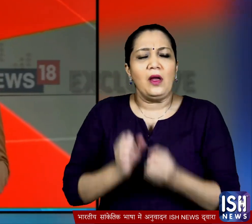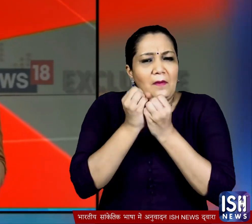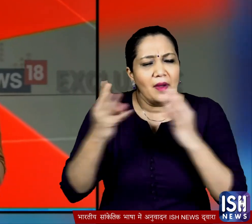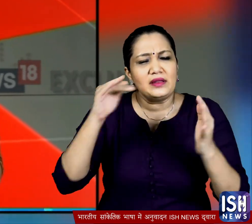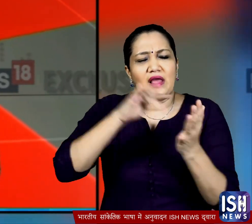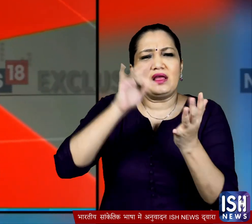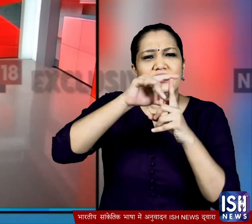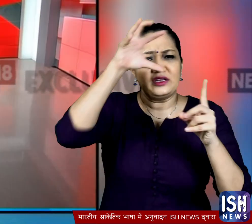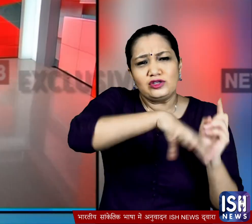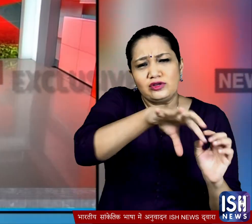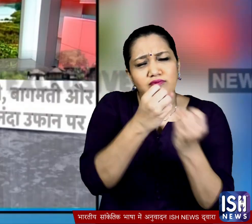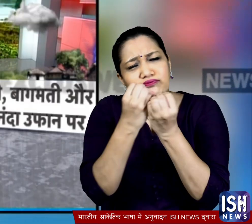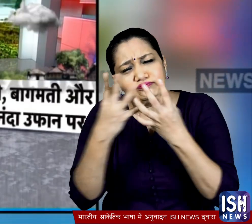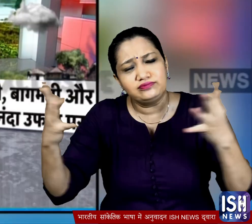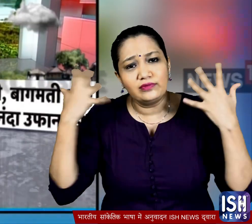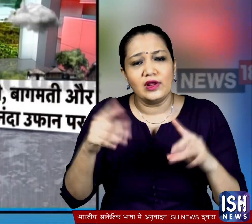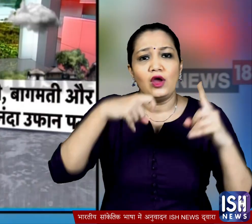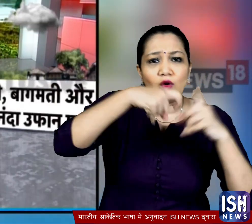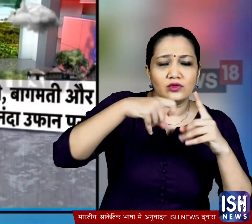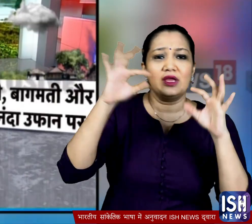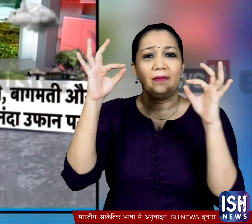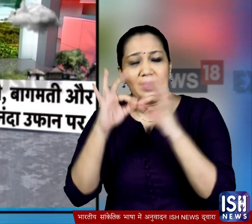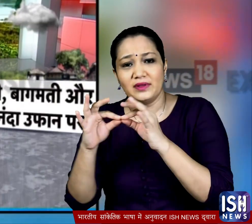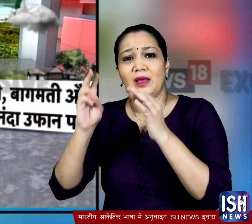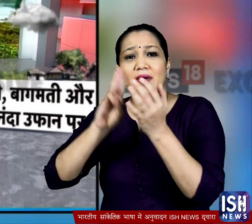कई जिले आ चुके हैं, जिसकी वजह यह है कि कोसी,